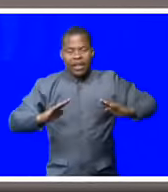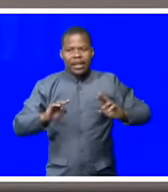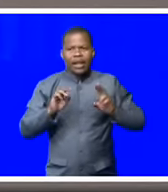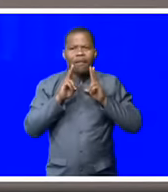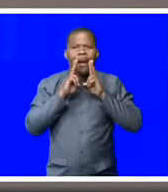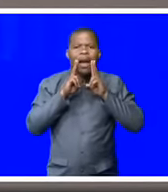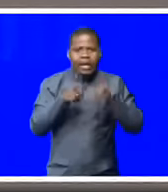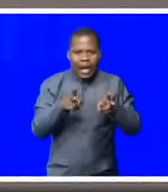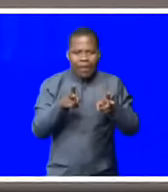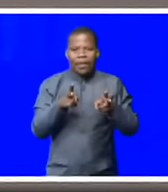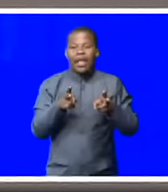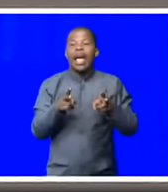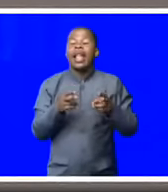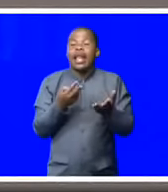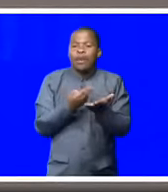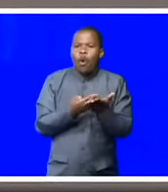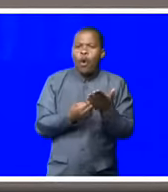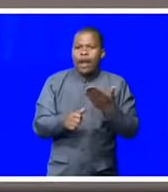tourism